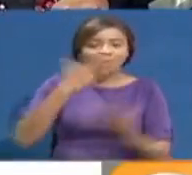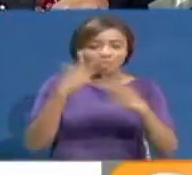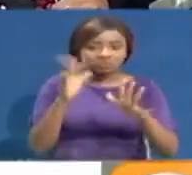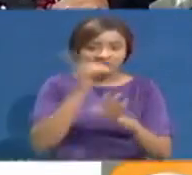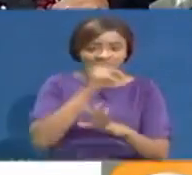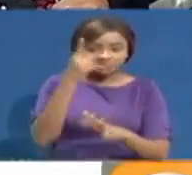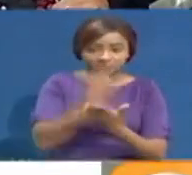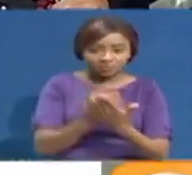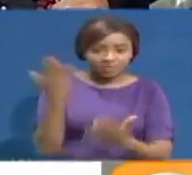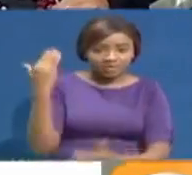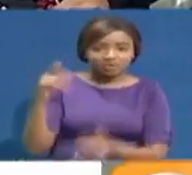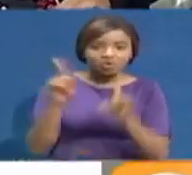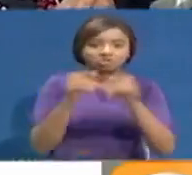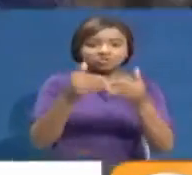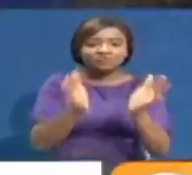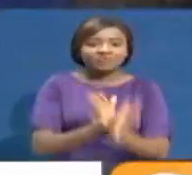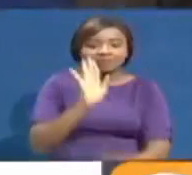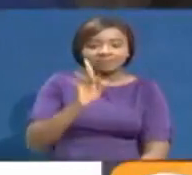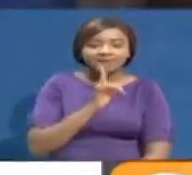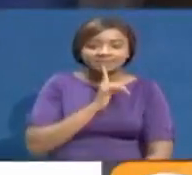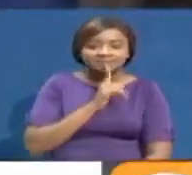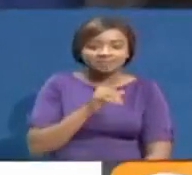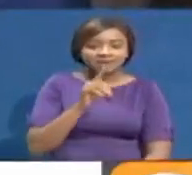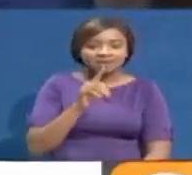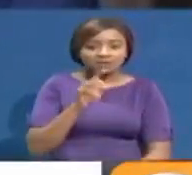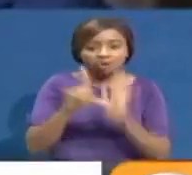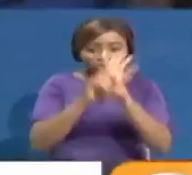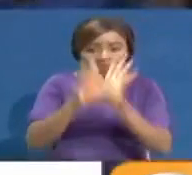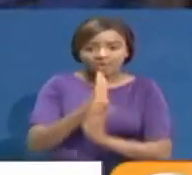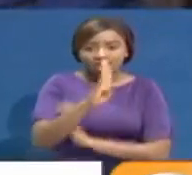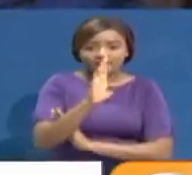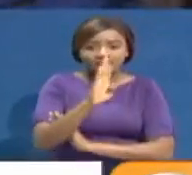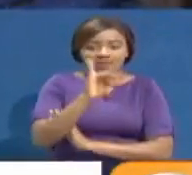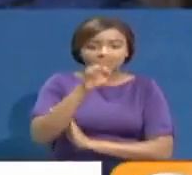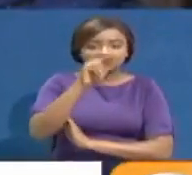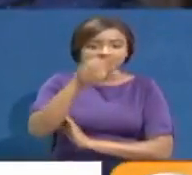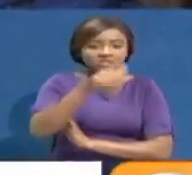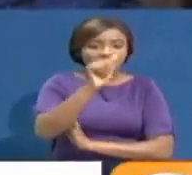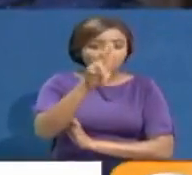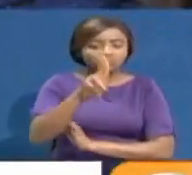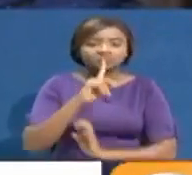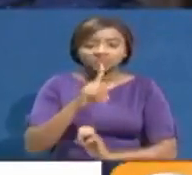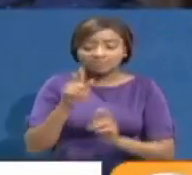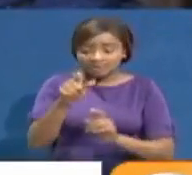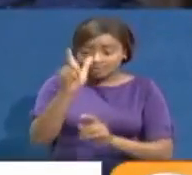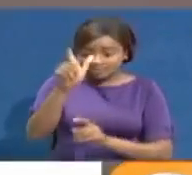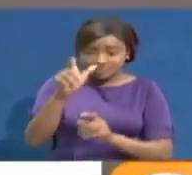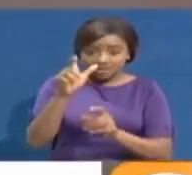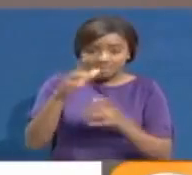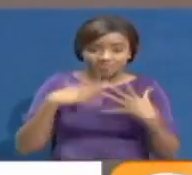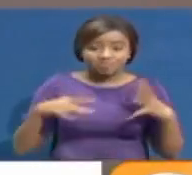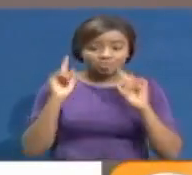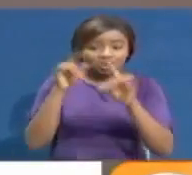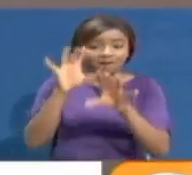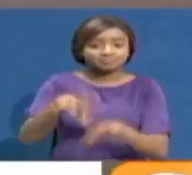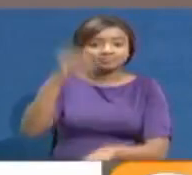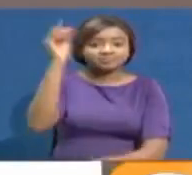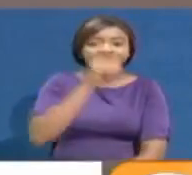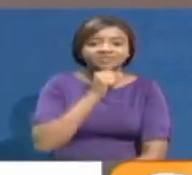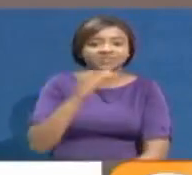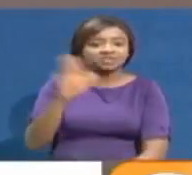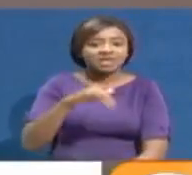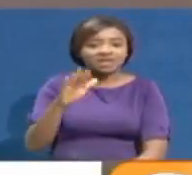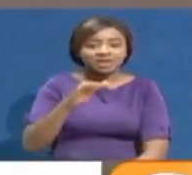Na kwa mujibu wa familia hiyo, wakili Ben Njau Kayai alitekwa nyara na watu wasiojulikana Jumapili iliyopita katika barabara ya